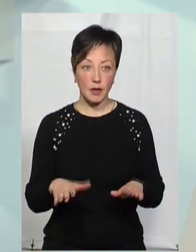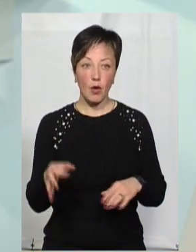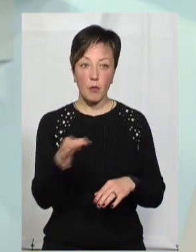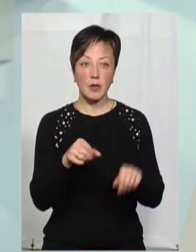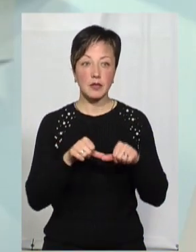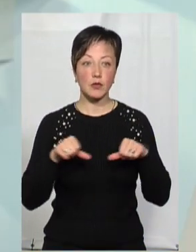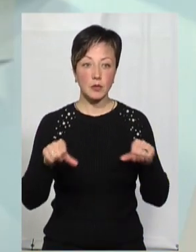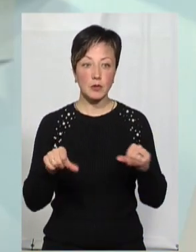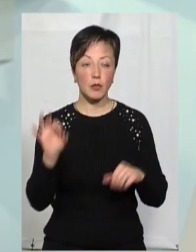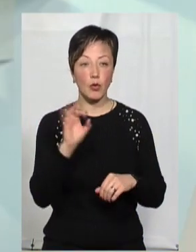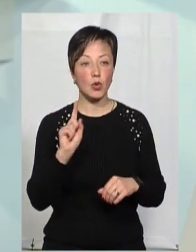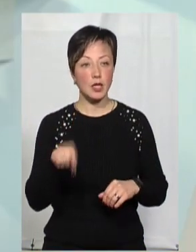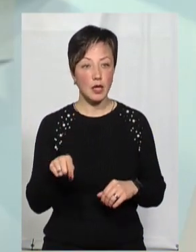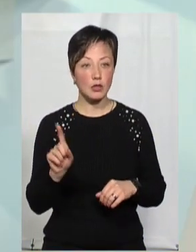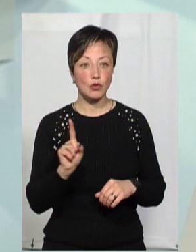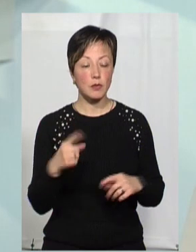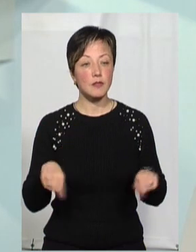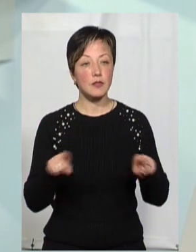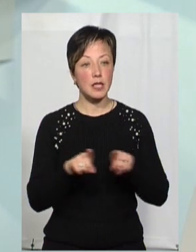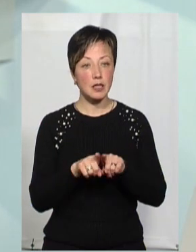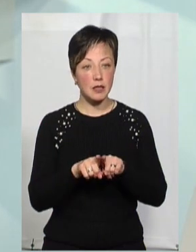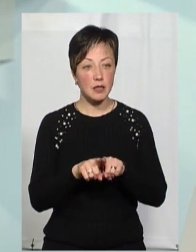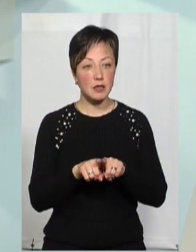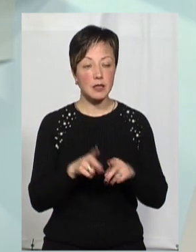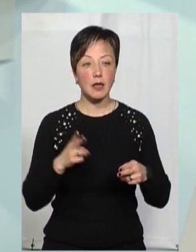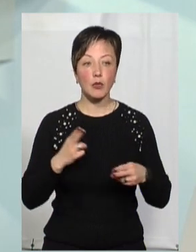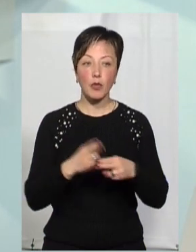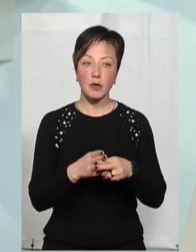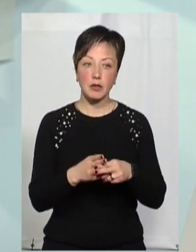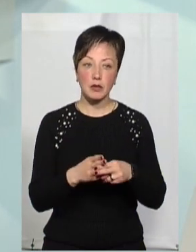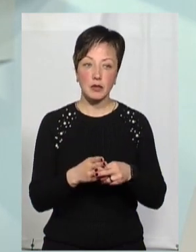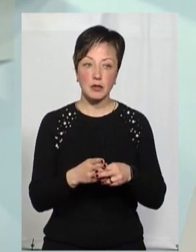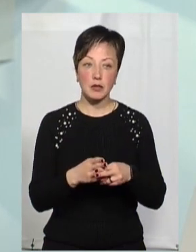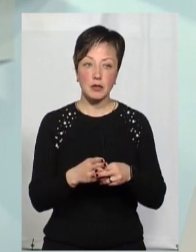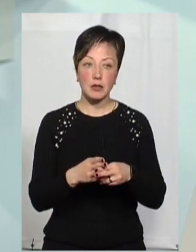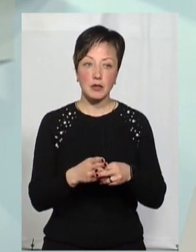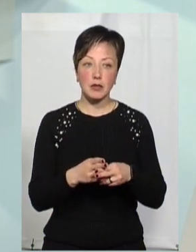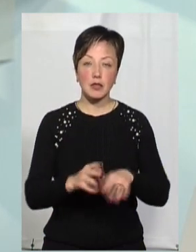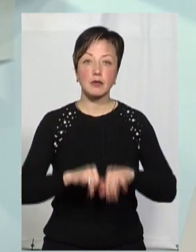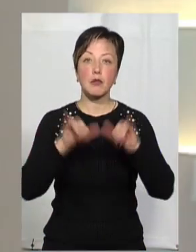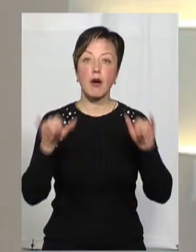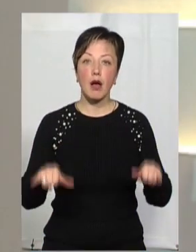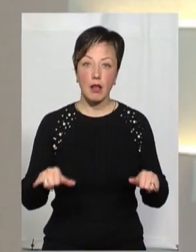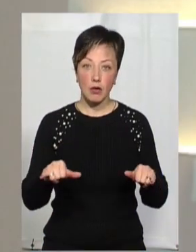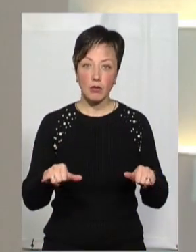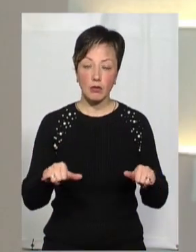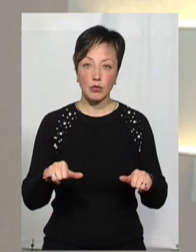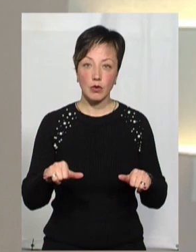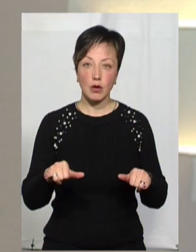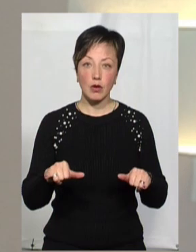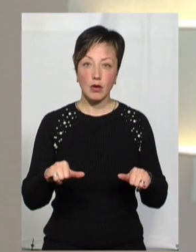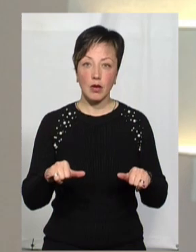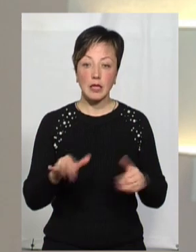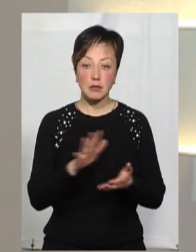обласній комісії про те, щоб все-таки з метою запобігання того спалаху і вогнища саме